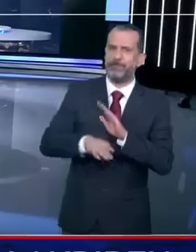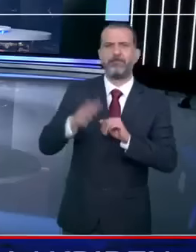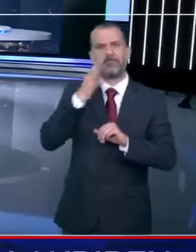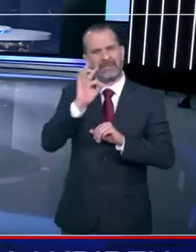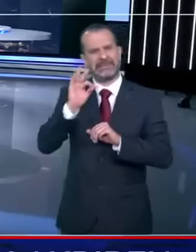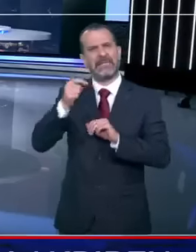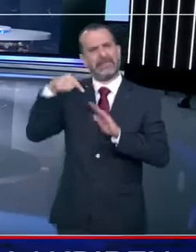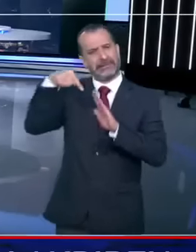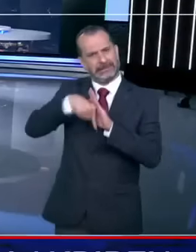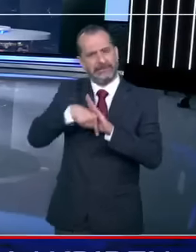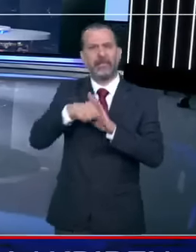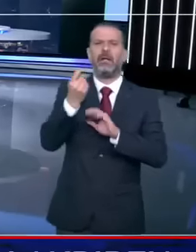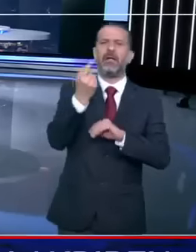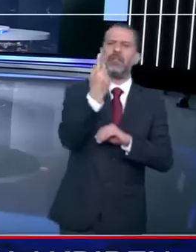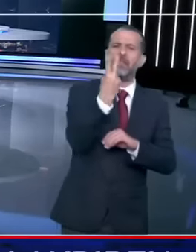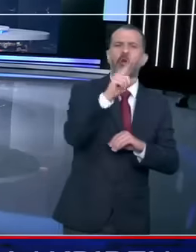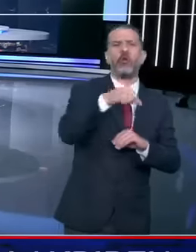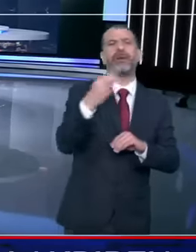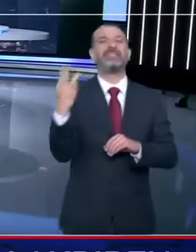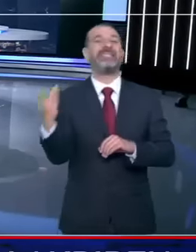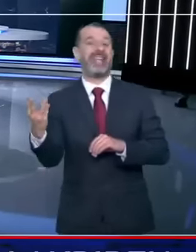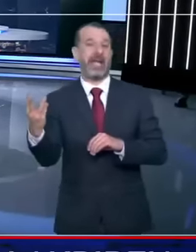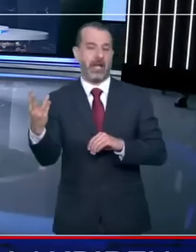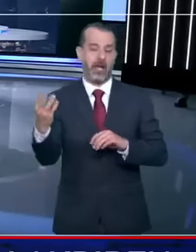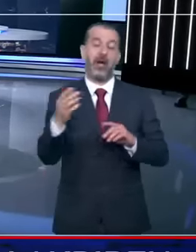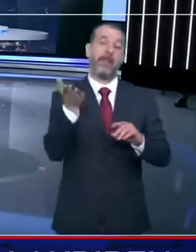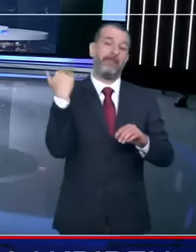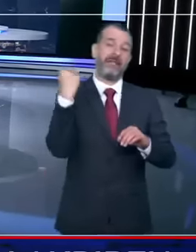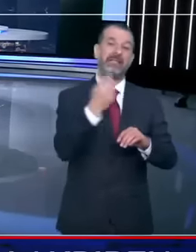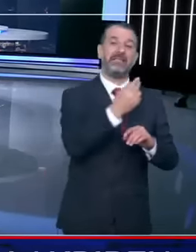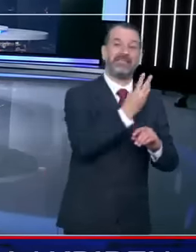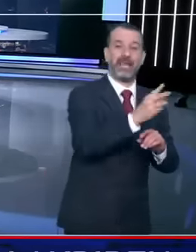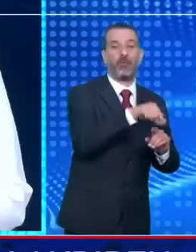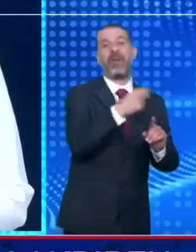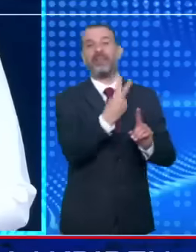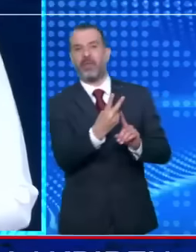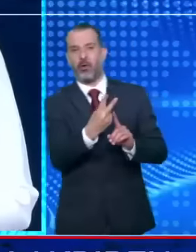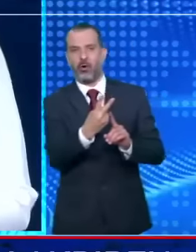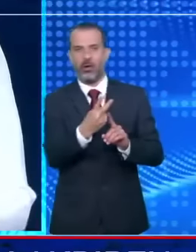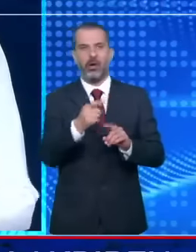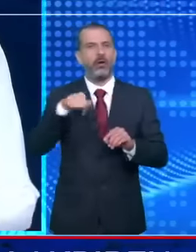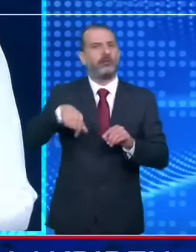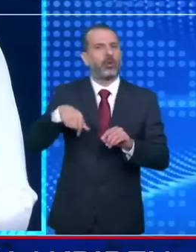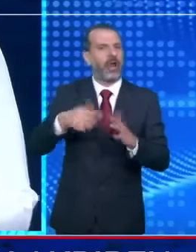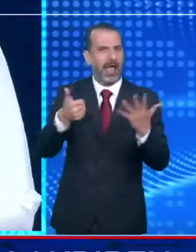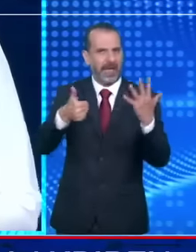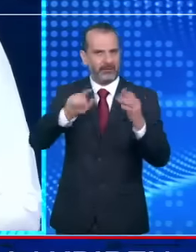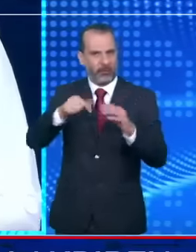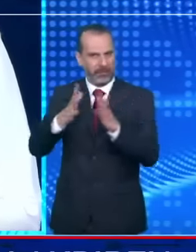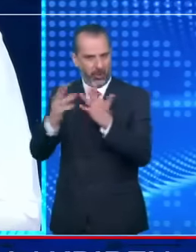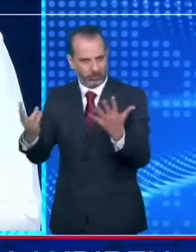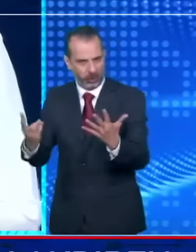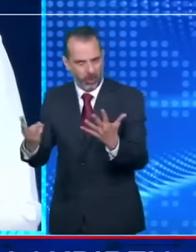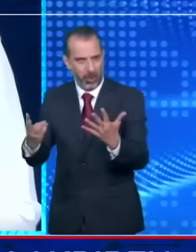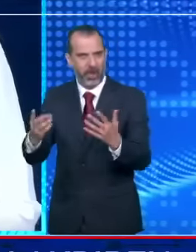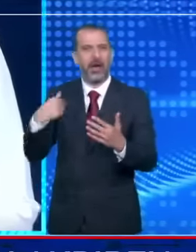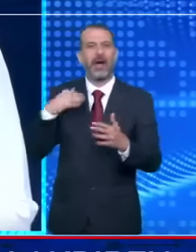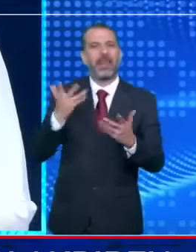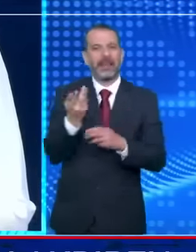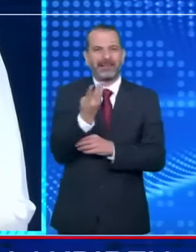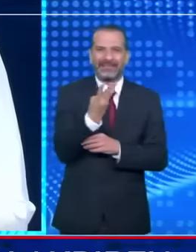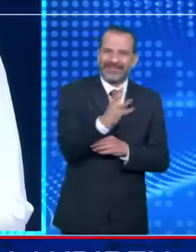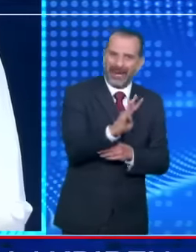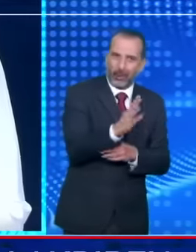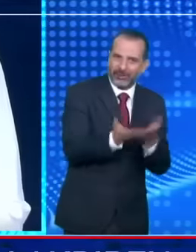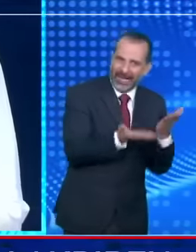πτώση 2,3 τον Μάιο από 3,2 τον Απρίλιο. Και πρώτη φορά στο 6 και 18. Ο πληθωρισμός είναι χαμηλότερος. Το 400 γραμμάρι το